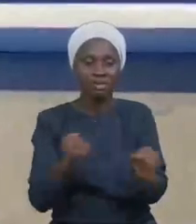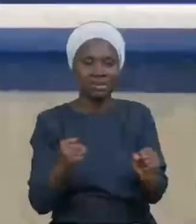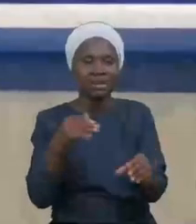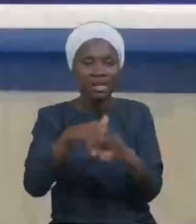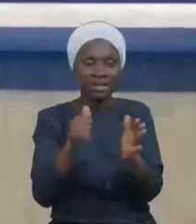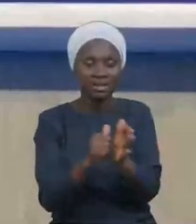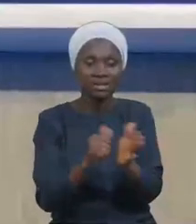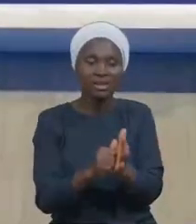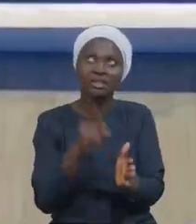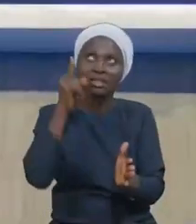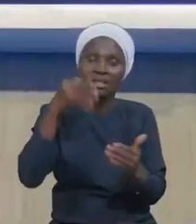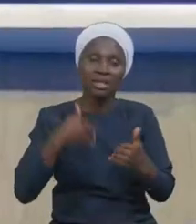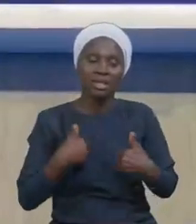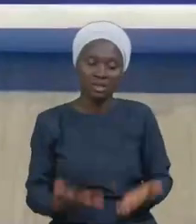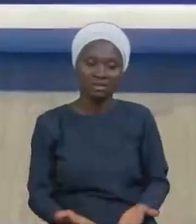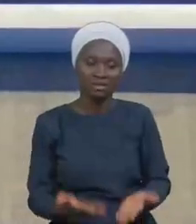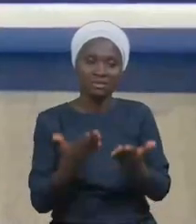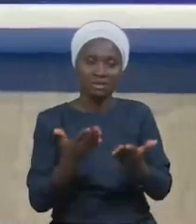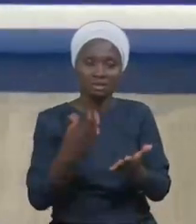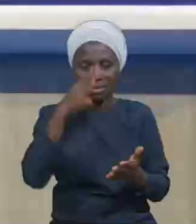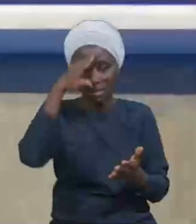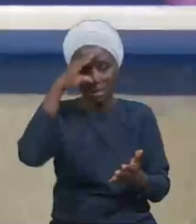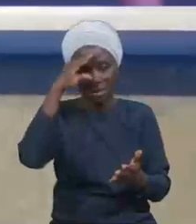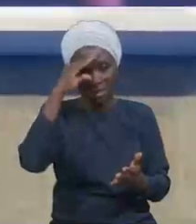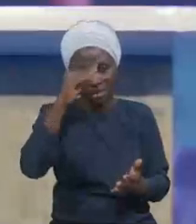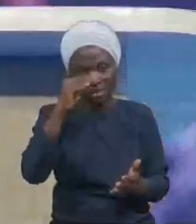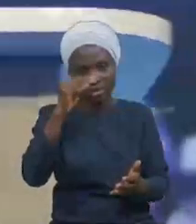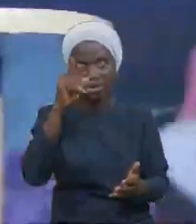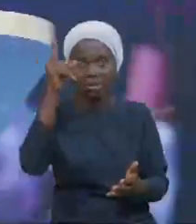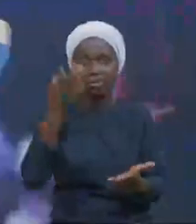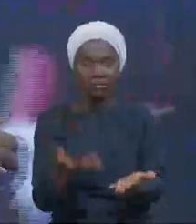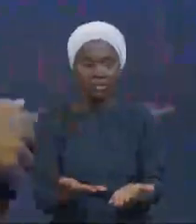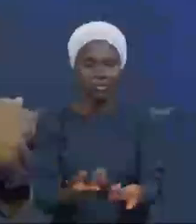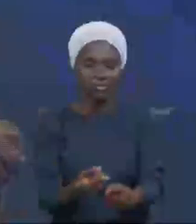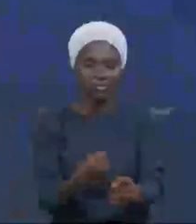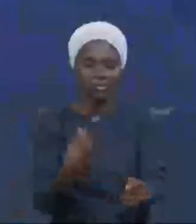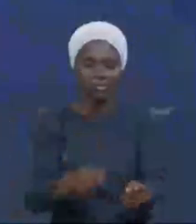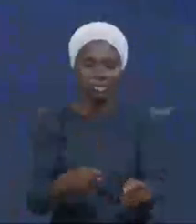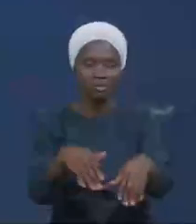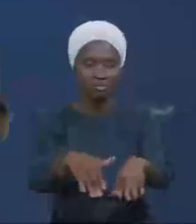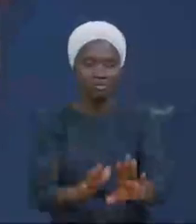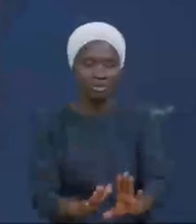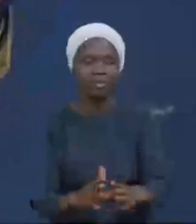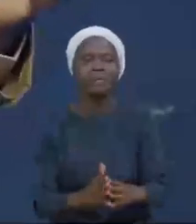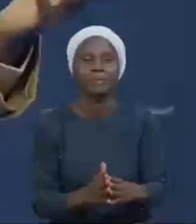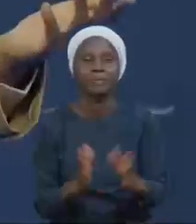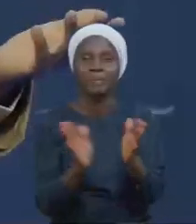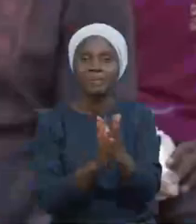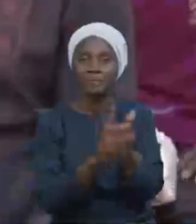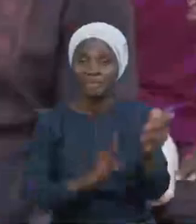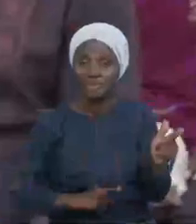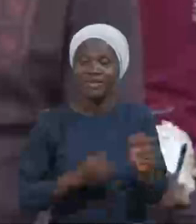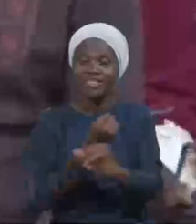ressuscitant des morts. Gloire à Dieu, le salut vient pour toi